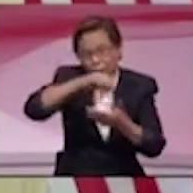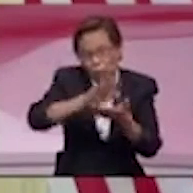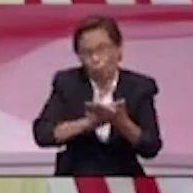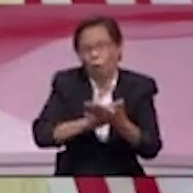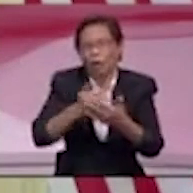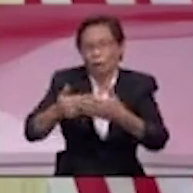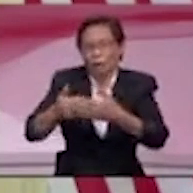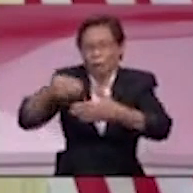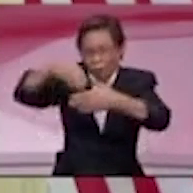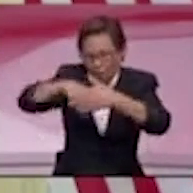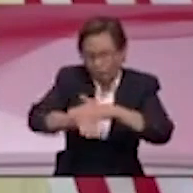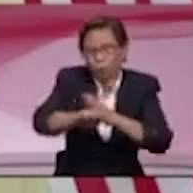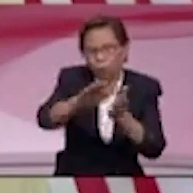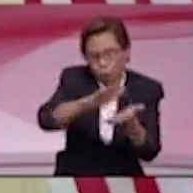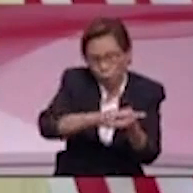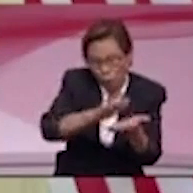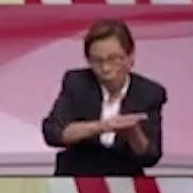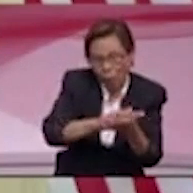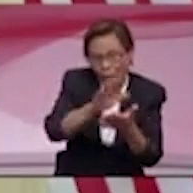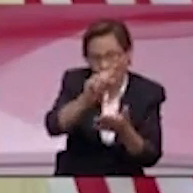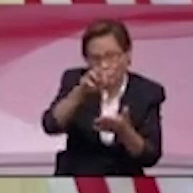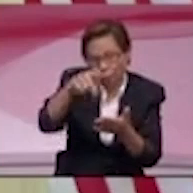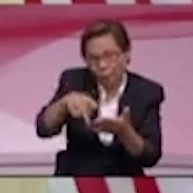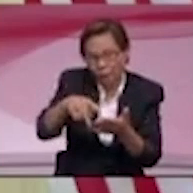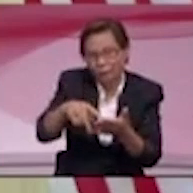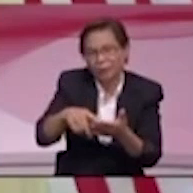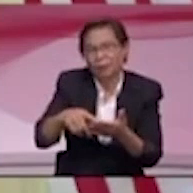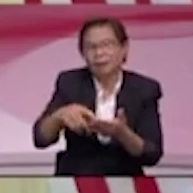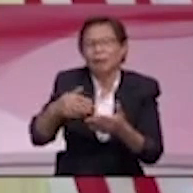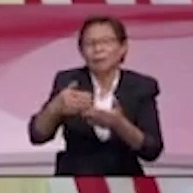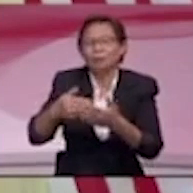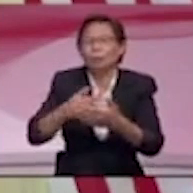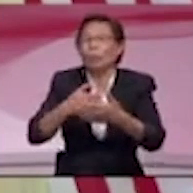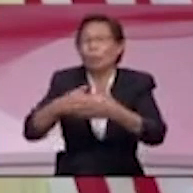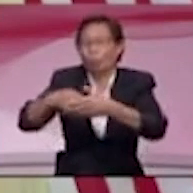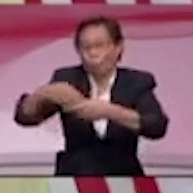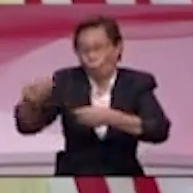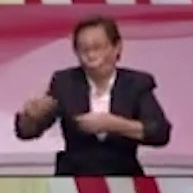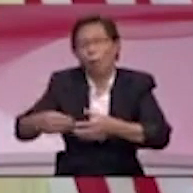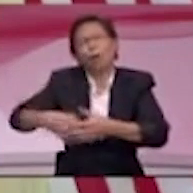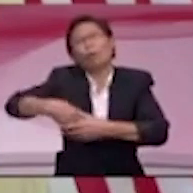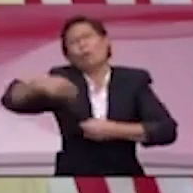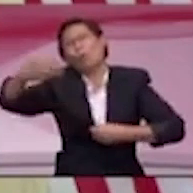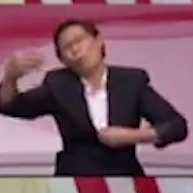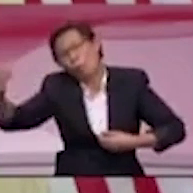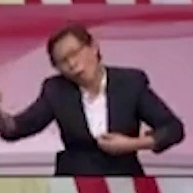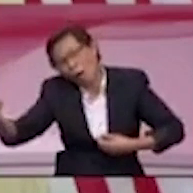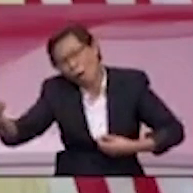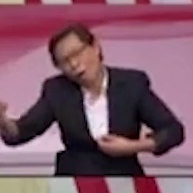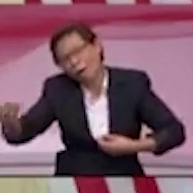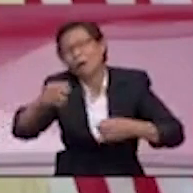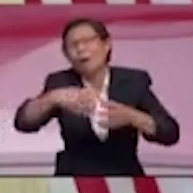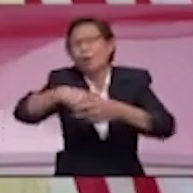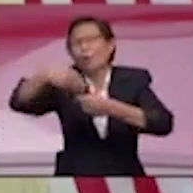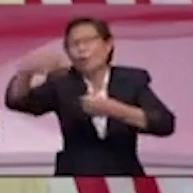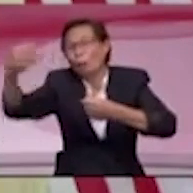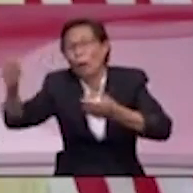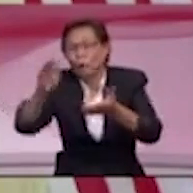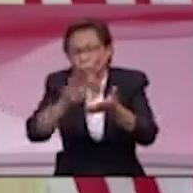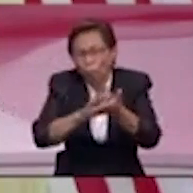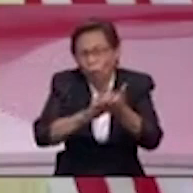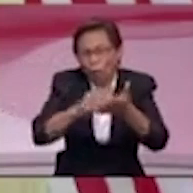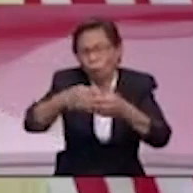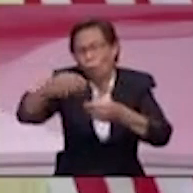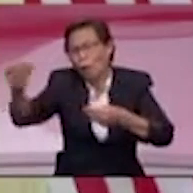pagar, di dalam sekolah and then sebelum keluar. Tetapi di luar, pelajar-pelajar ini